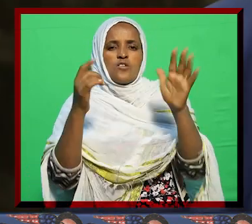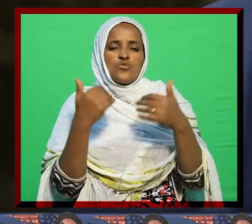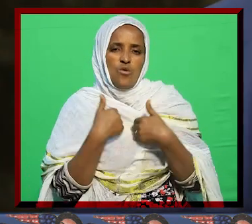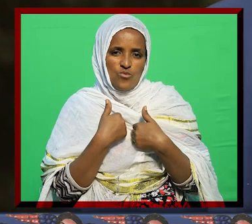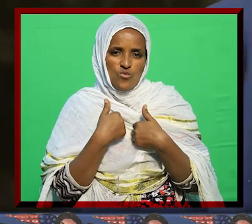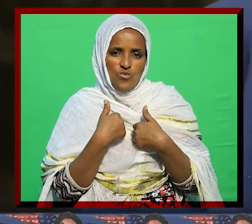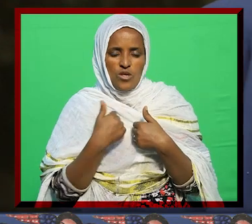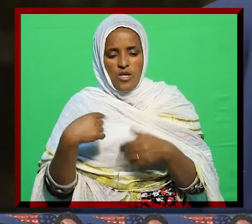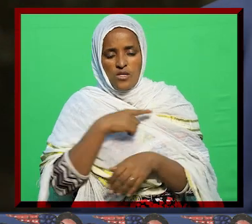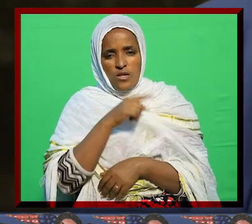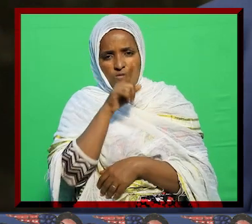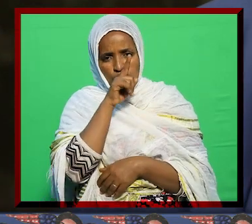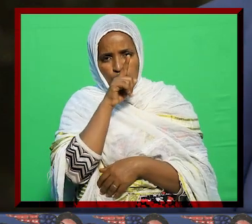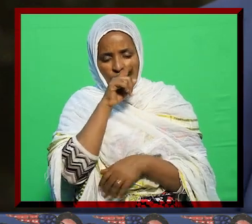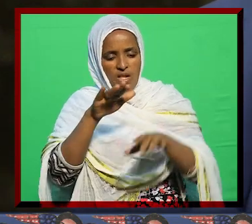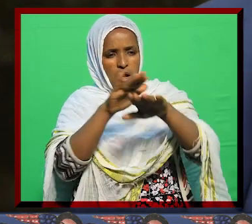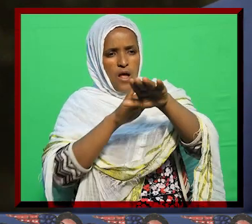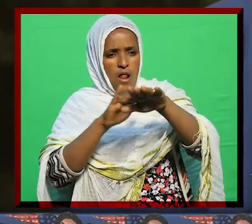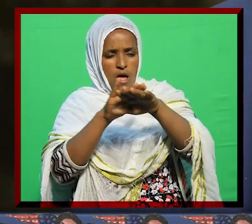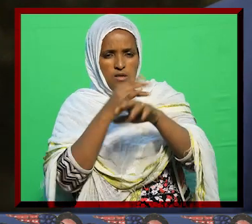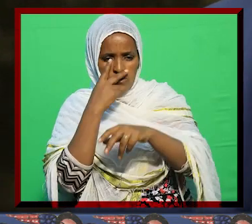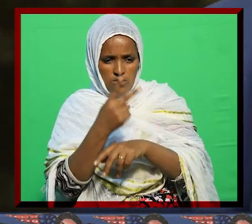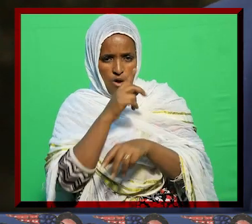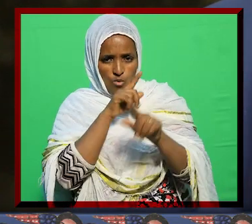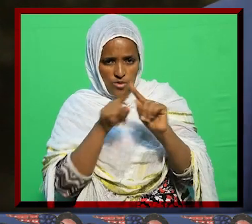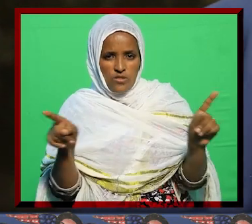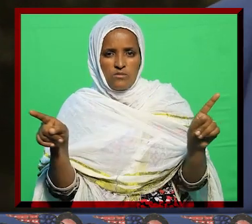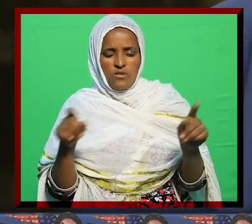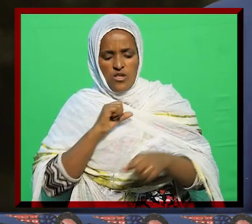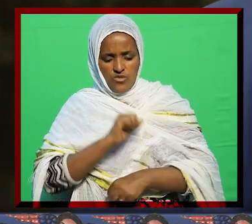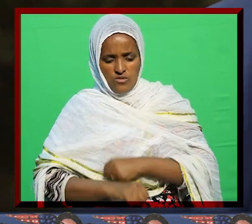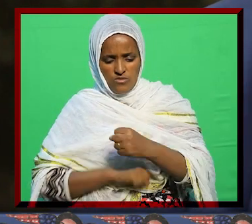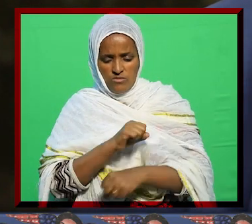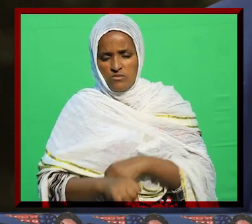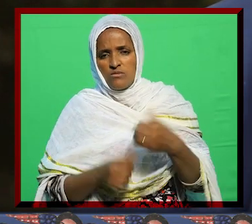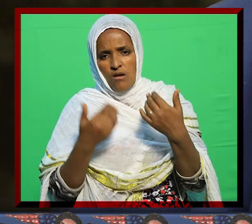የሚገልጻቸው እንዴው ዝም ብለን ከላይ ላይ ስናየው ግን